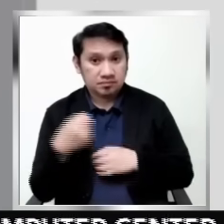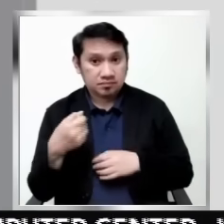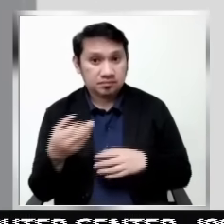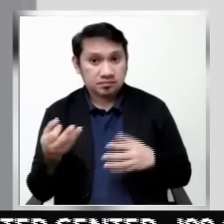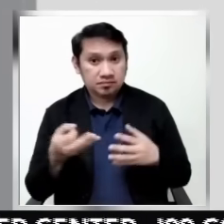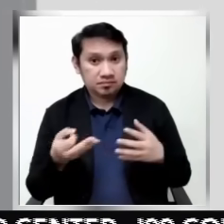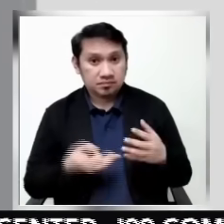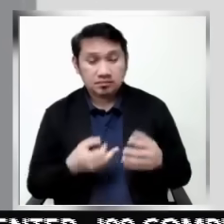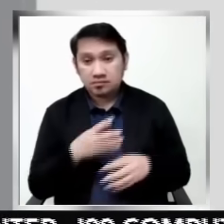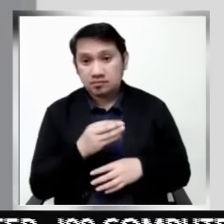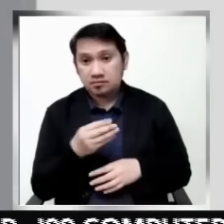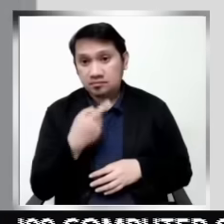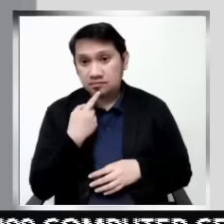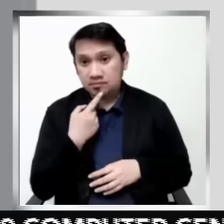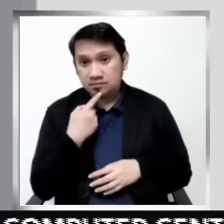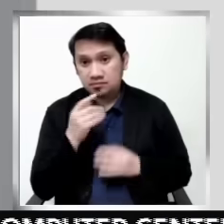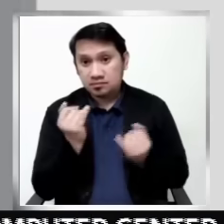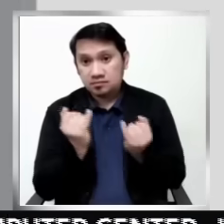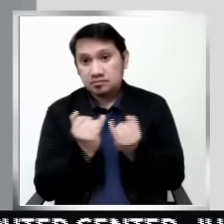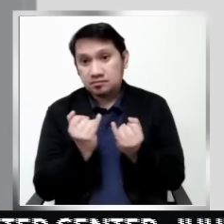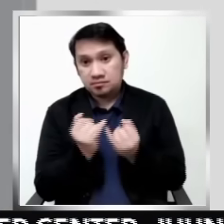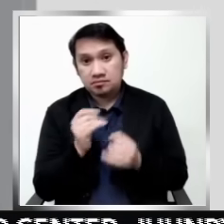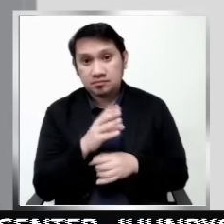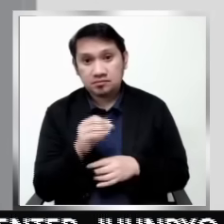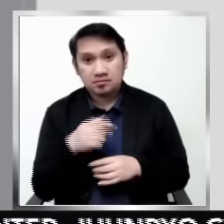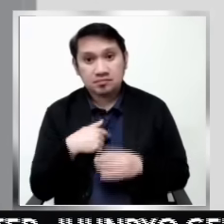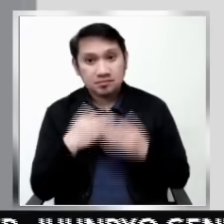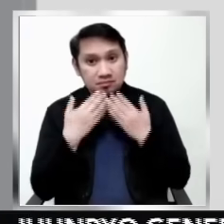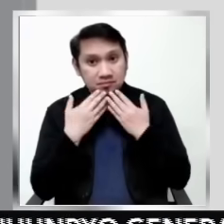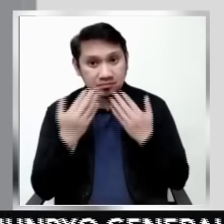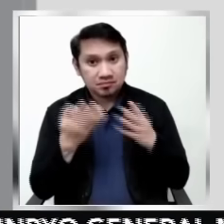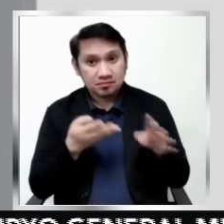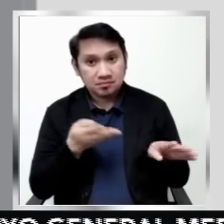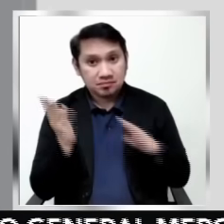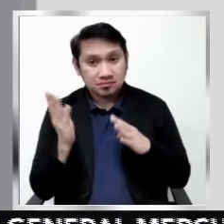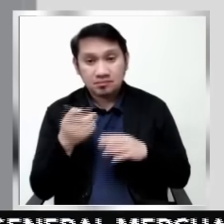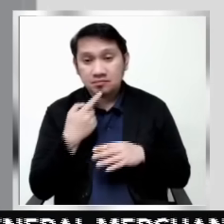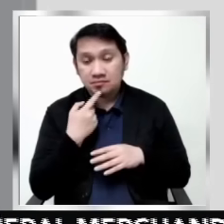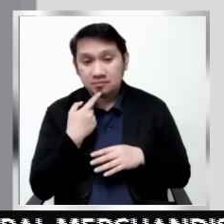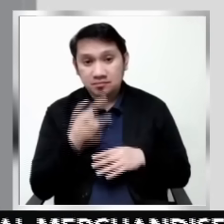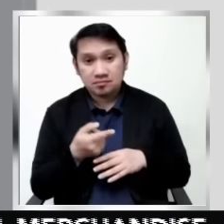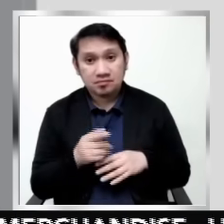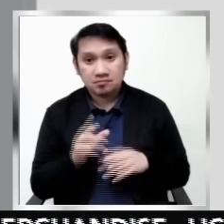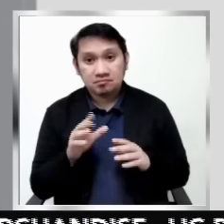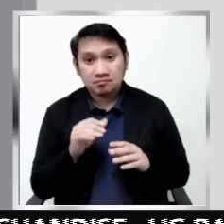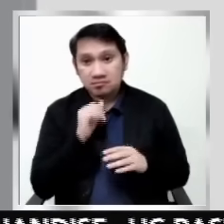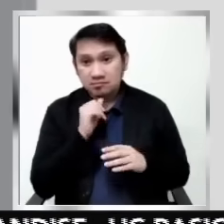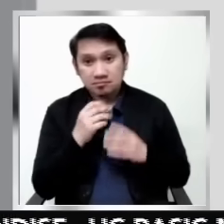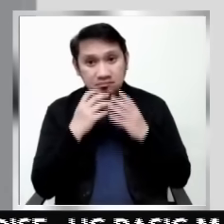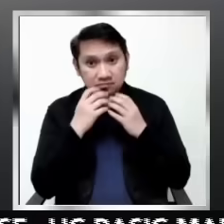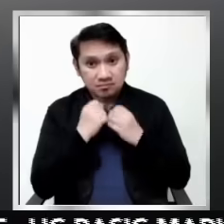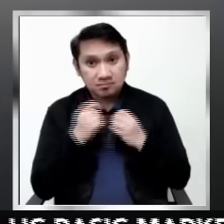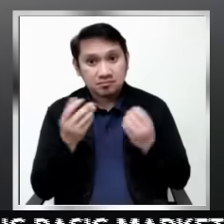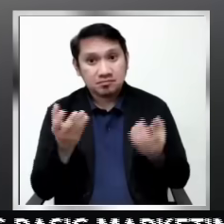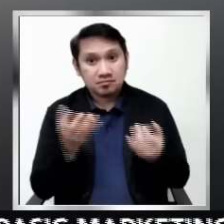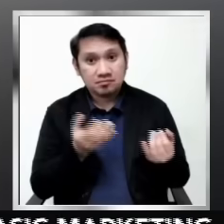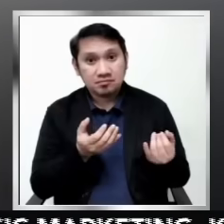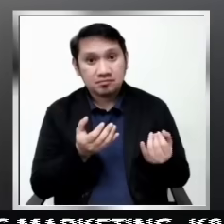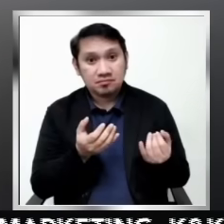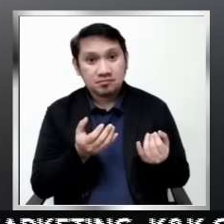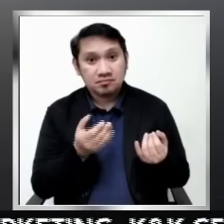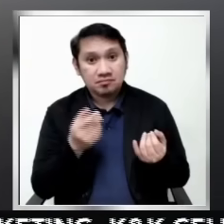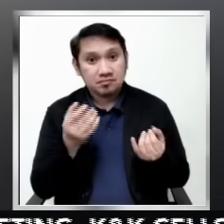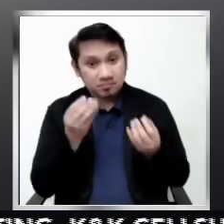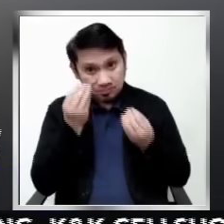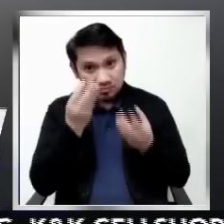sa PhilHealth kung saan nagpasalamat ang uploader sa datos sabay sabing wag daw tipirin ang information security. Ngayong ginawa na